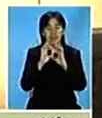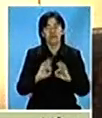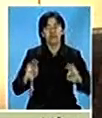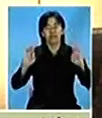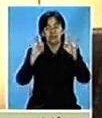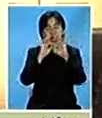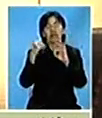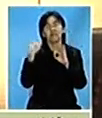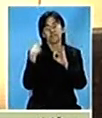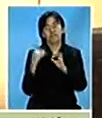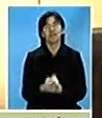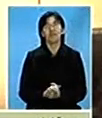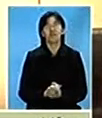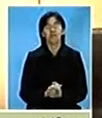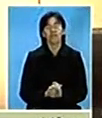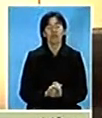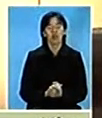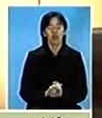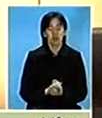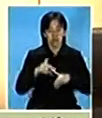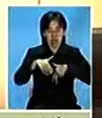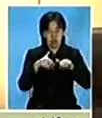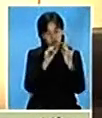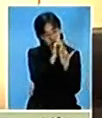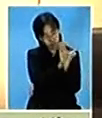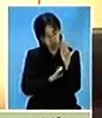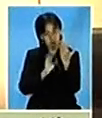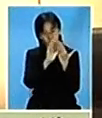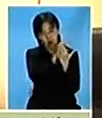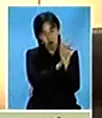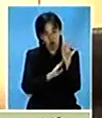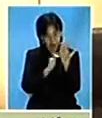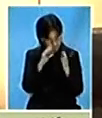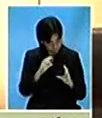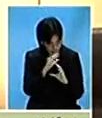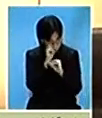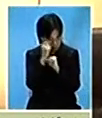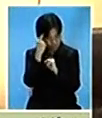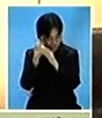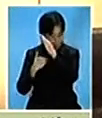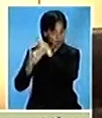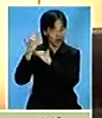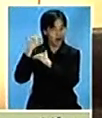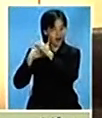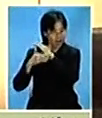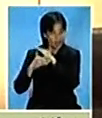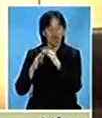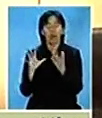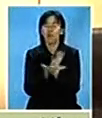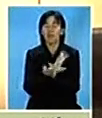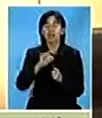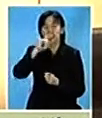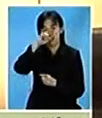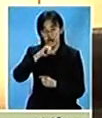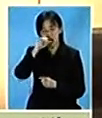ในระดับประเทศเป็นภูมิปัญญาแห่งชาติหรือภูมิปัญญาท้องถิ่นอันเป็นเอกลักษณ์หรือมรดกทางวัฒนธรรมของประเท